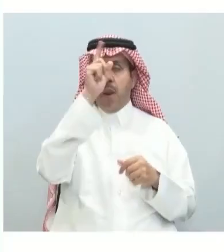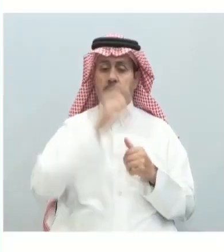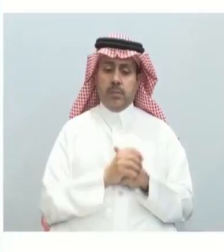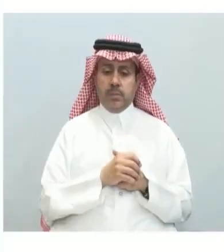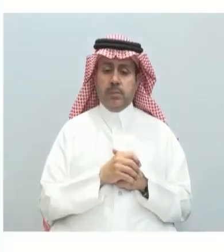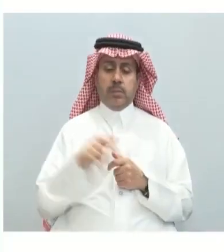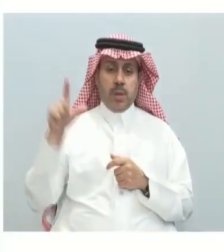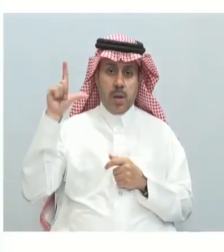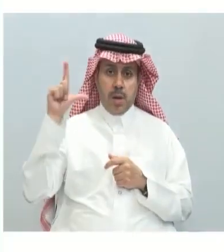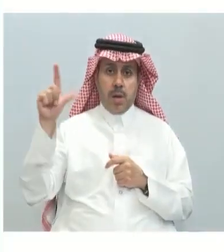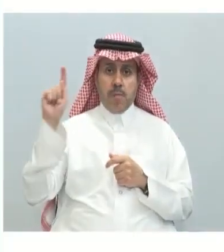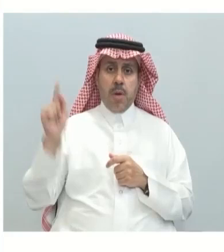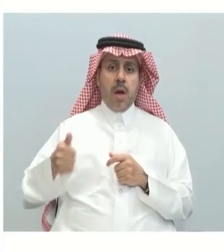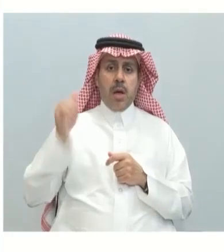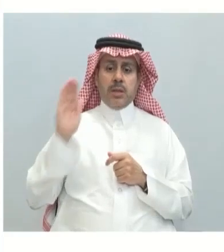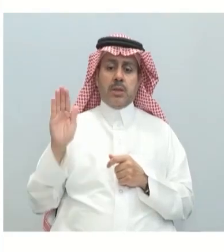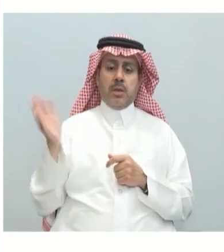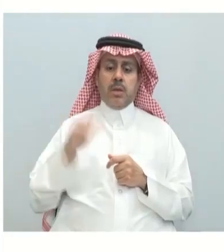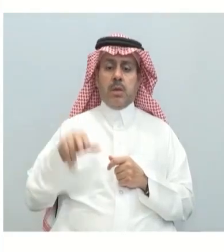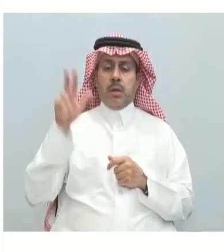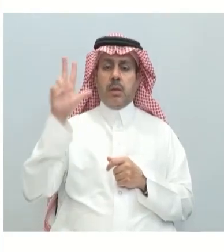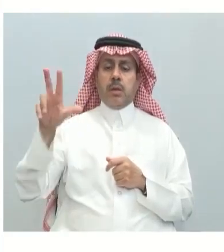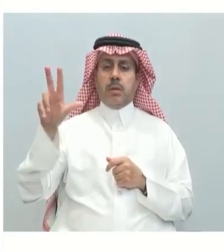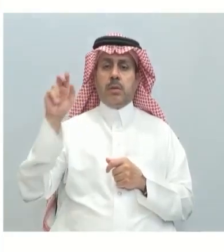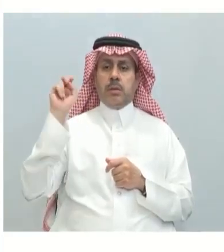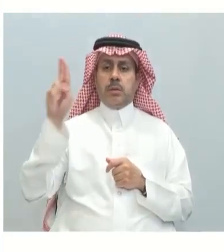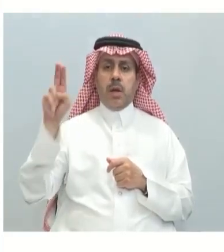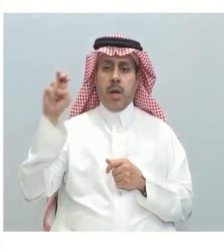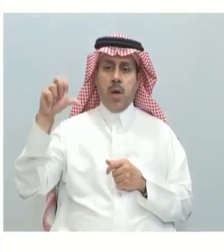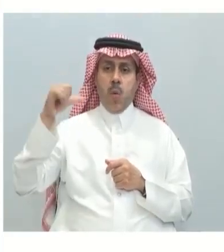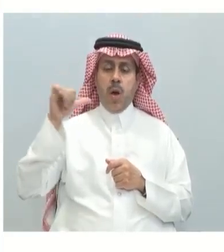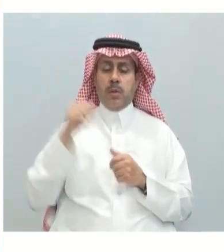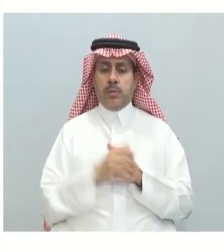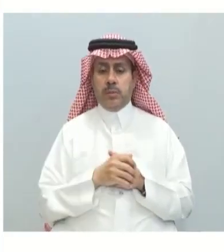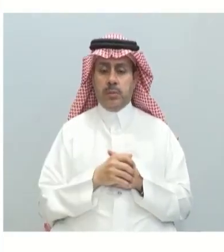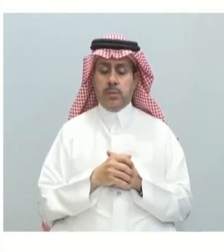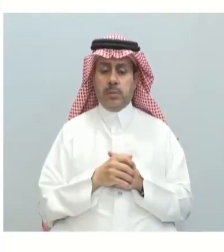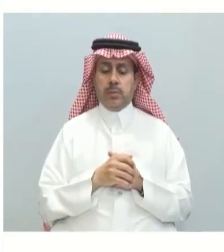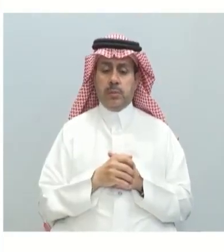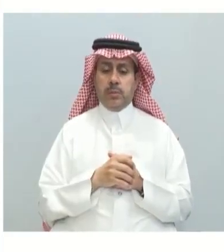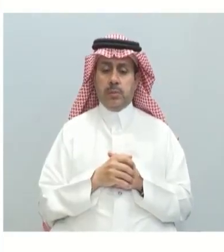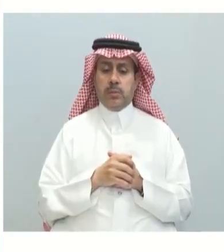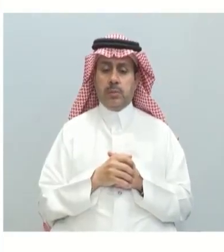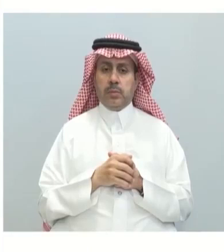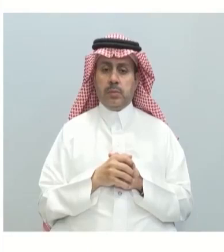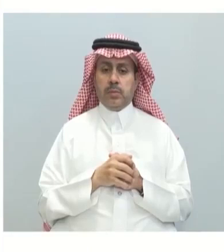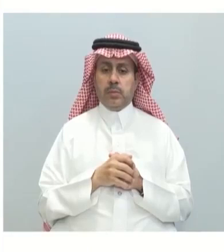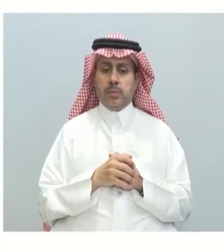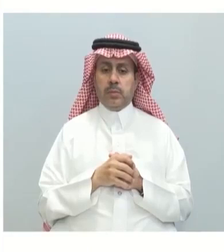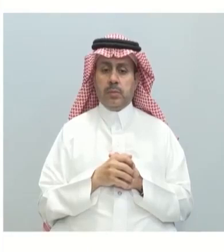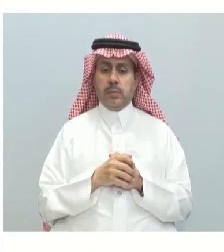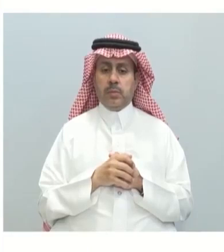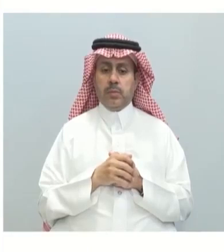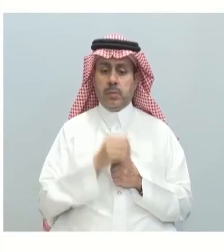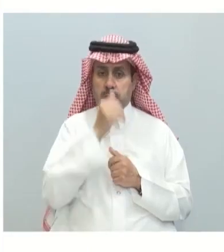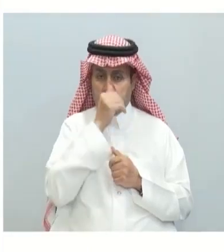عندنا الكلمه الاولى لباس التقوى ما المراد ايها الطلاب والطالبات بلباس التقوى نعم